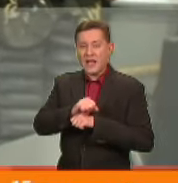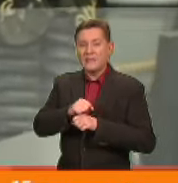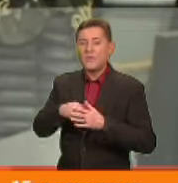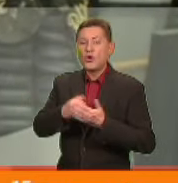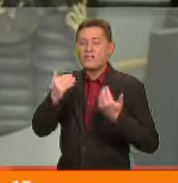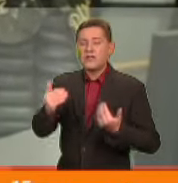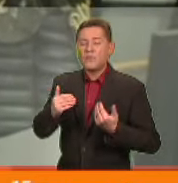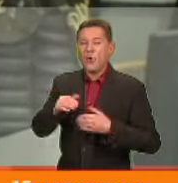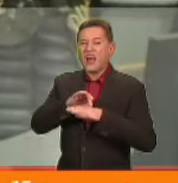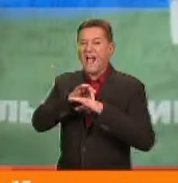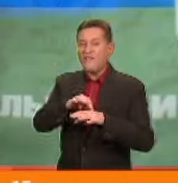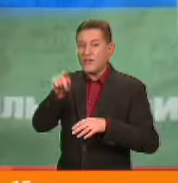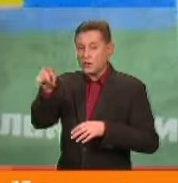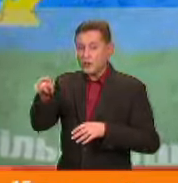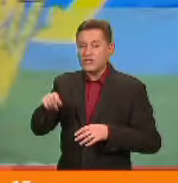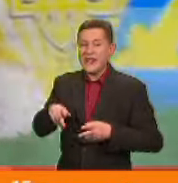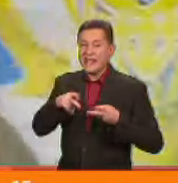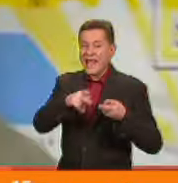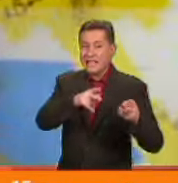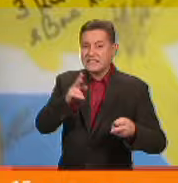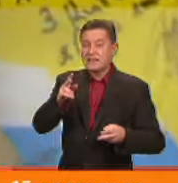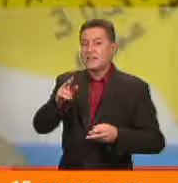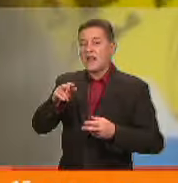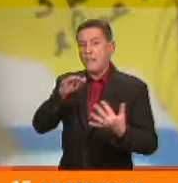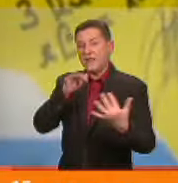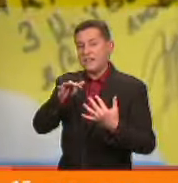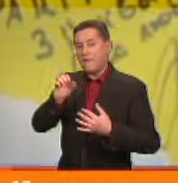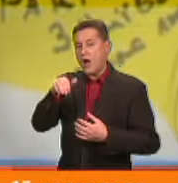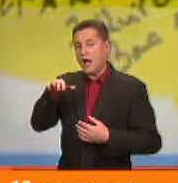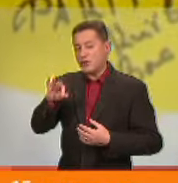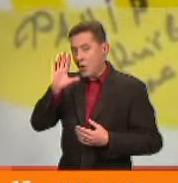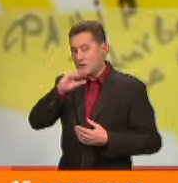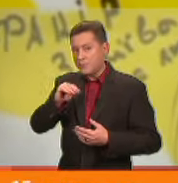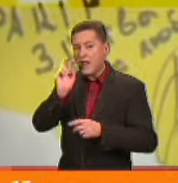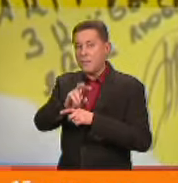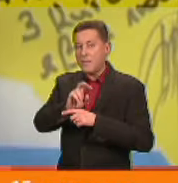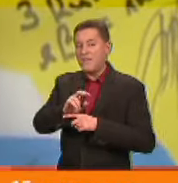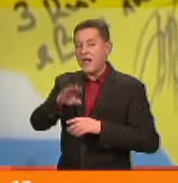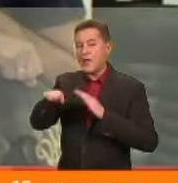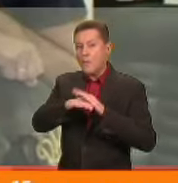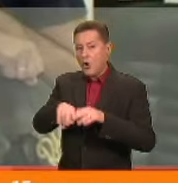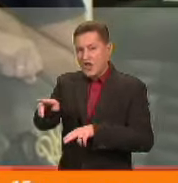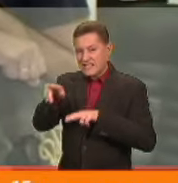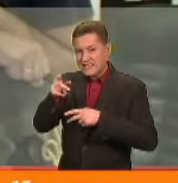«Камтугеза», колесит по передовой АТО и даже успела побывать под снайперским огнем. Почему у нас так...